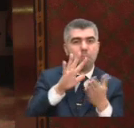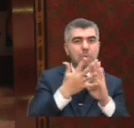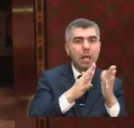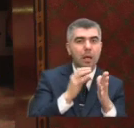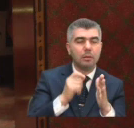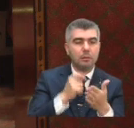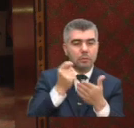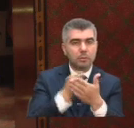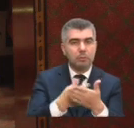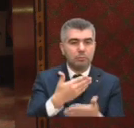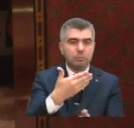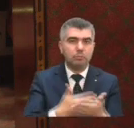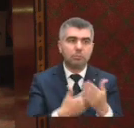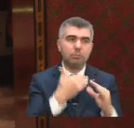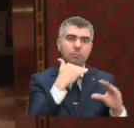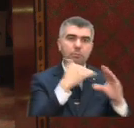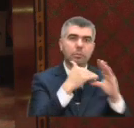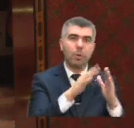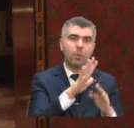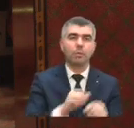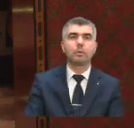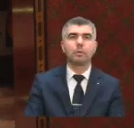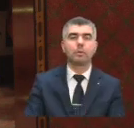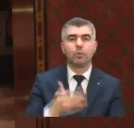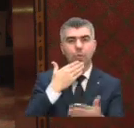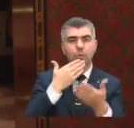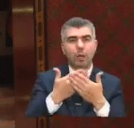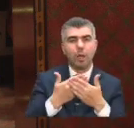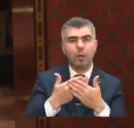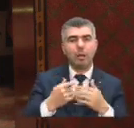محاضر بشأنها وإرسالها إلى السلطات المختصة. شكرا سيد الرئيس. شكرا سيد الوزير.